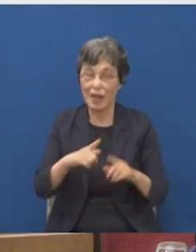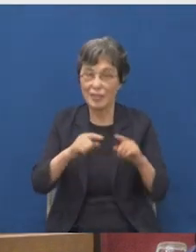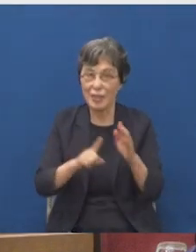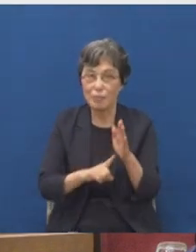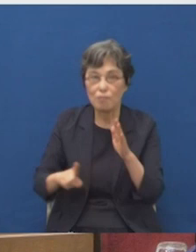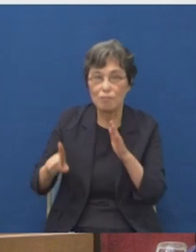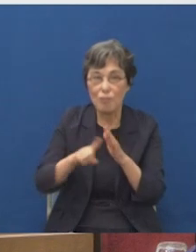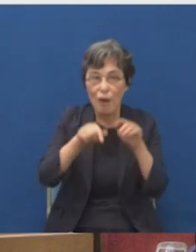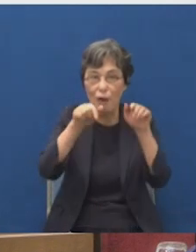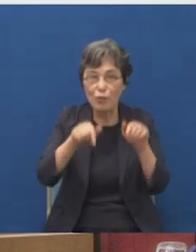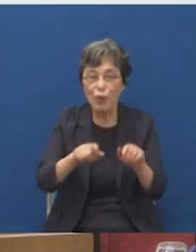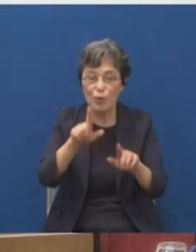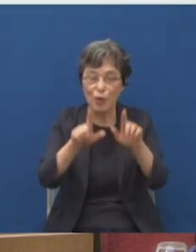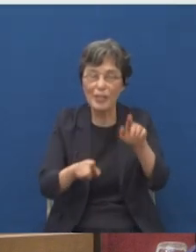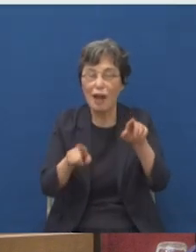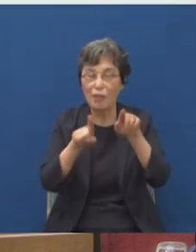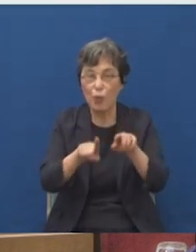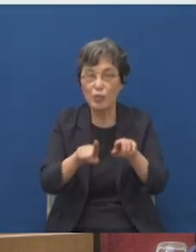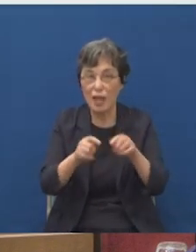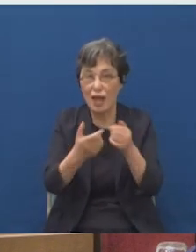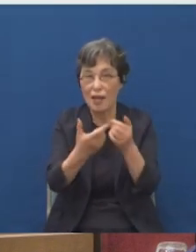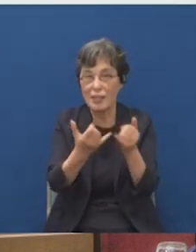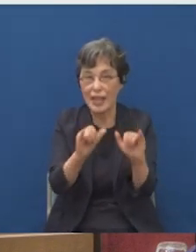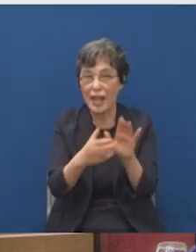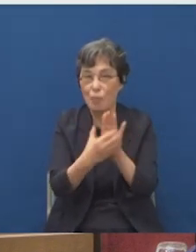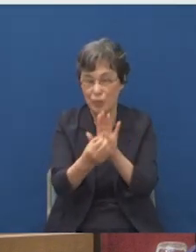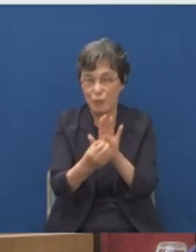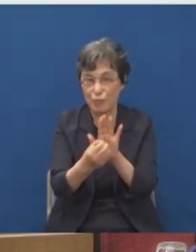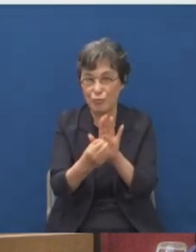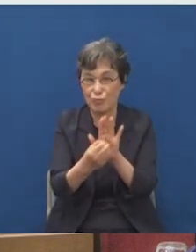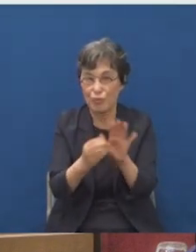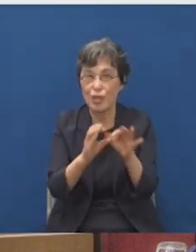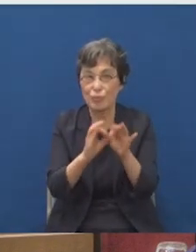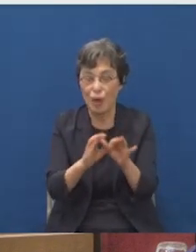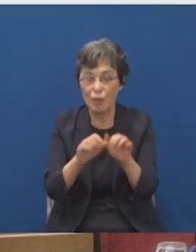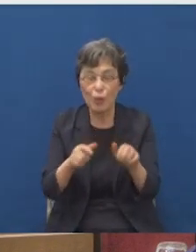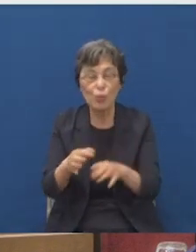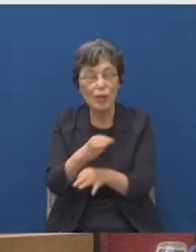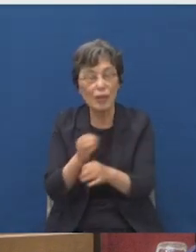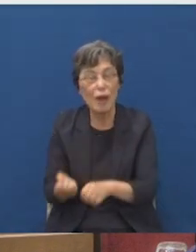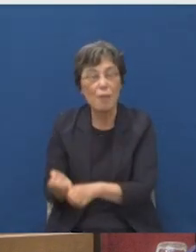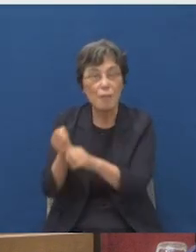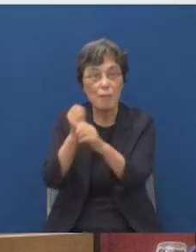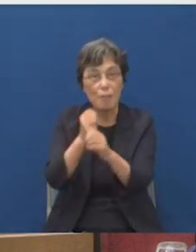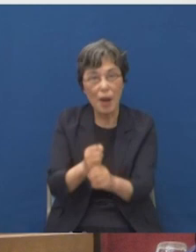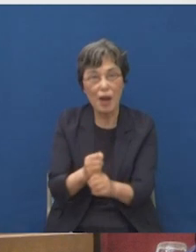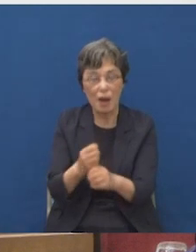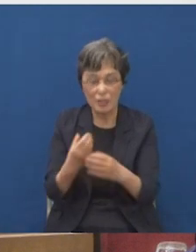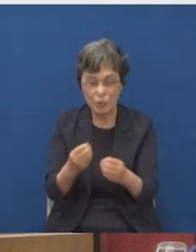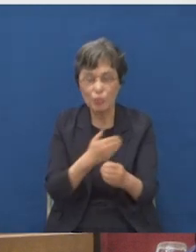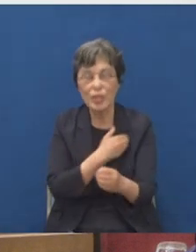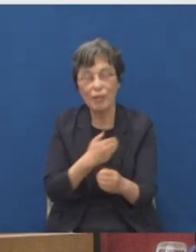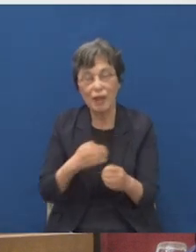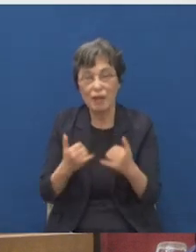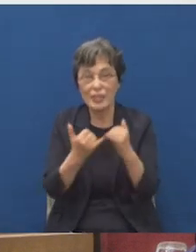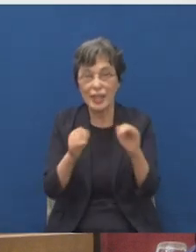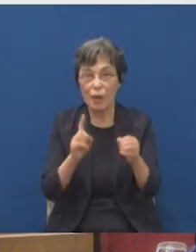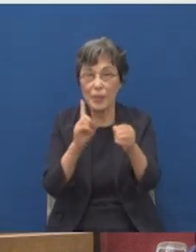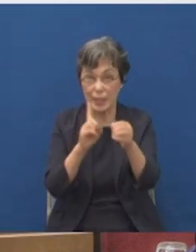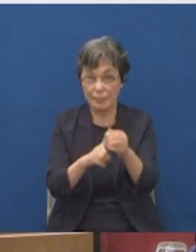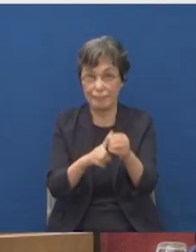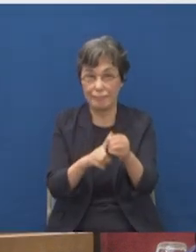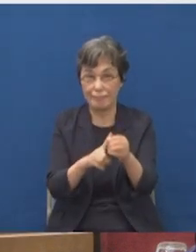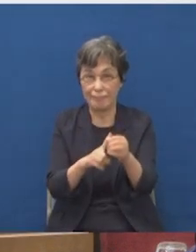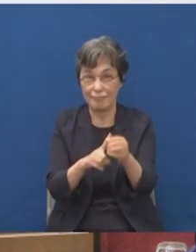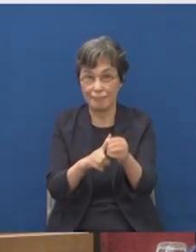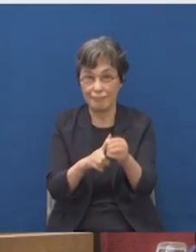駆ける京都型共生社会モデルの形成についてでございます。京都経済の発展をとり、持続可能な社会を目指して、